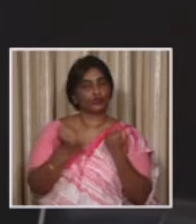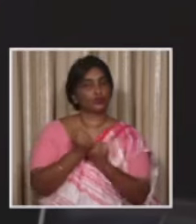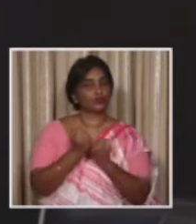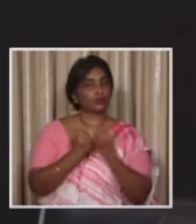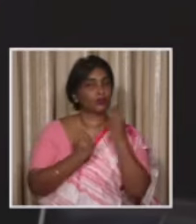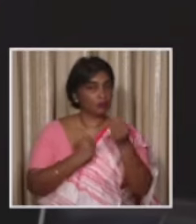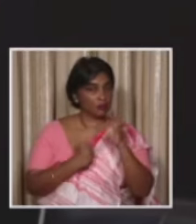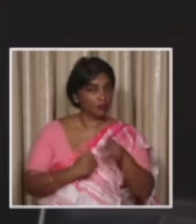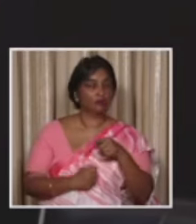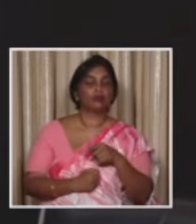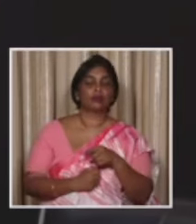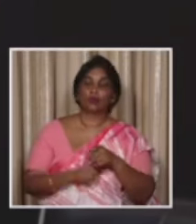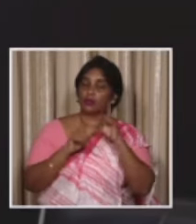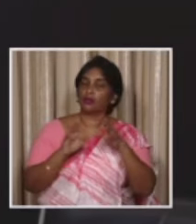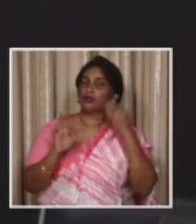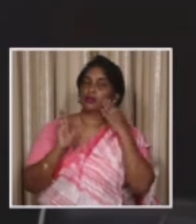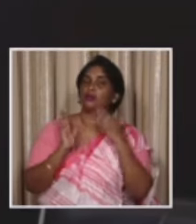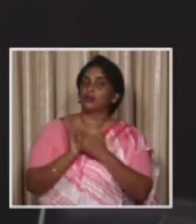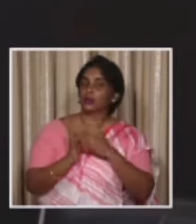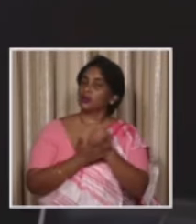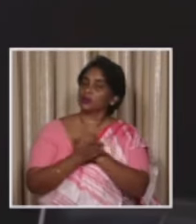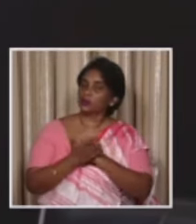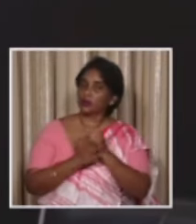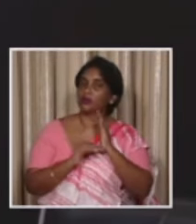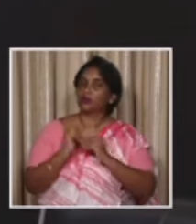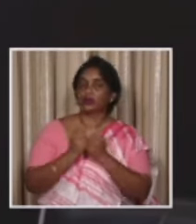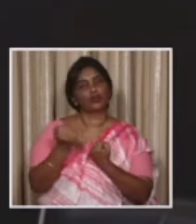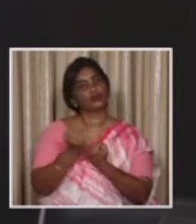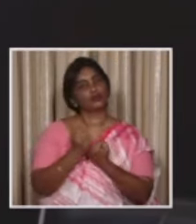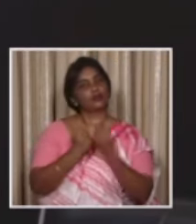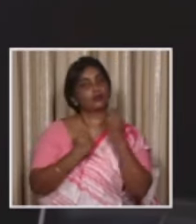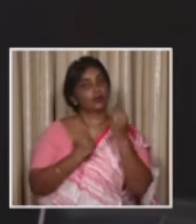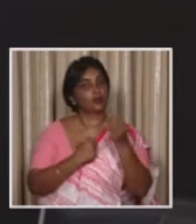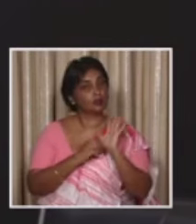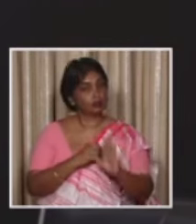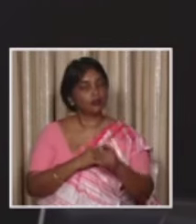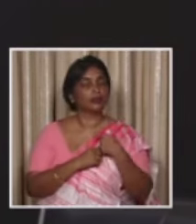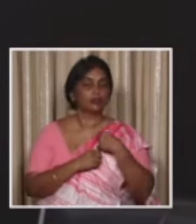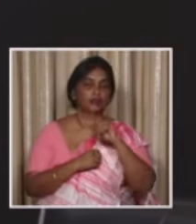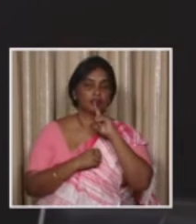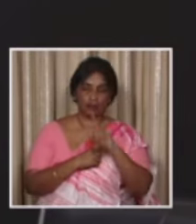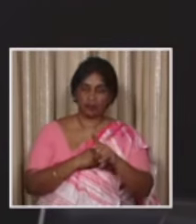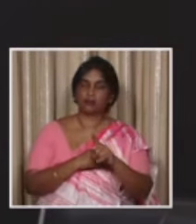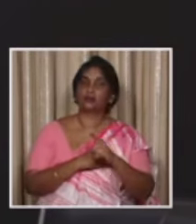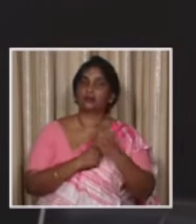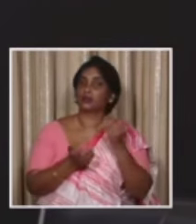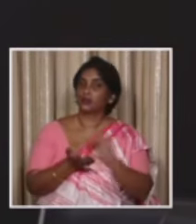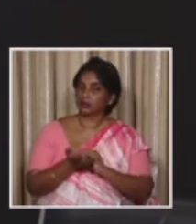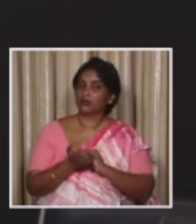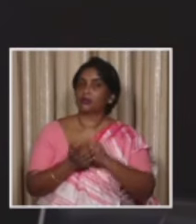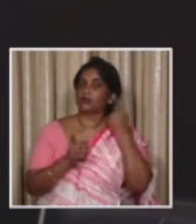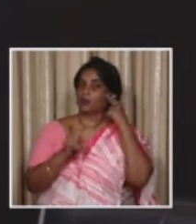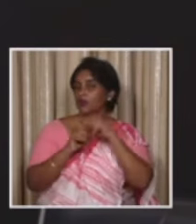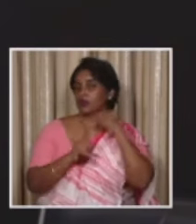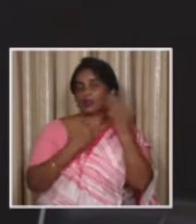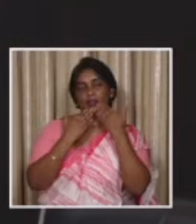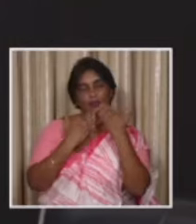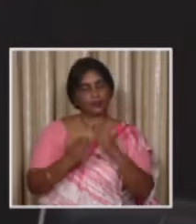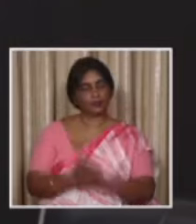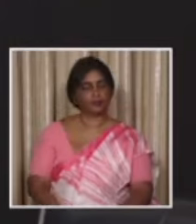ලබා දෙනවා නම් ඒ සඳහා මේ සියලු කටයුතු වලින් සහයෝගය ලබා දෙන්න ඕනයි කියන ඉල්ලීම කරමින් නැවත වාරයක් ඔබතුමාට ස්තුතිවන්ත වෙනවා.